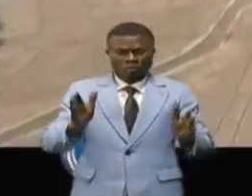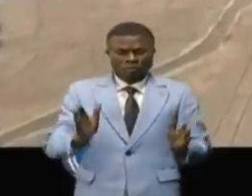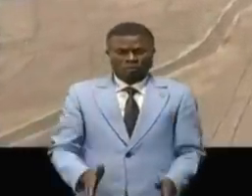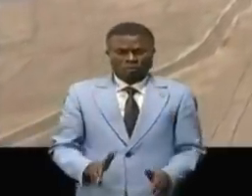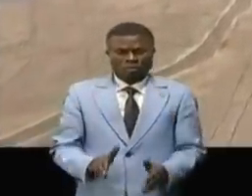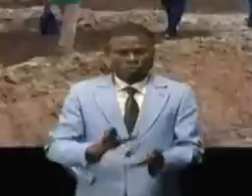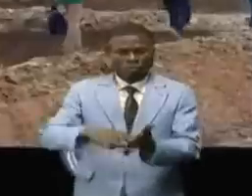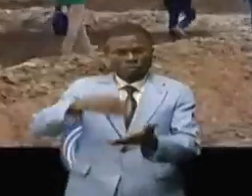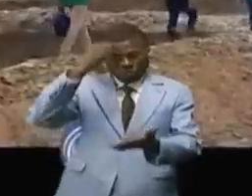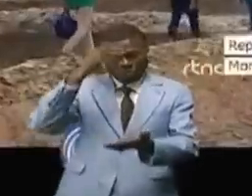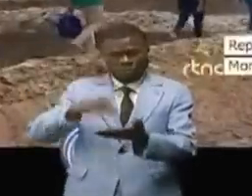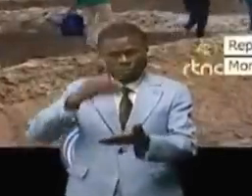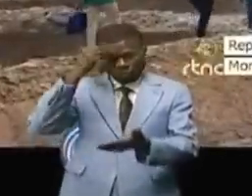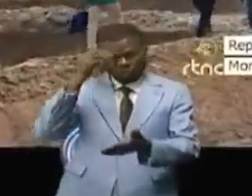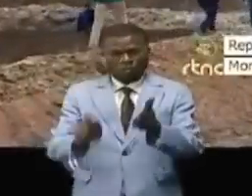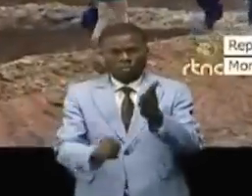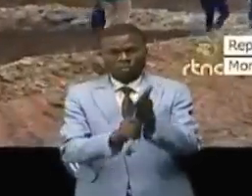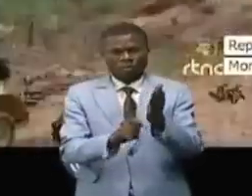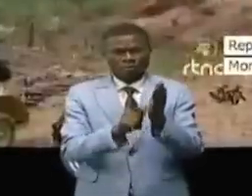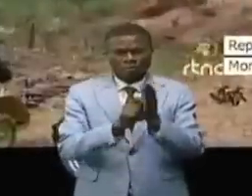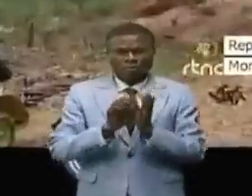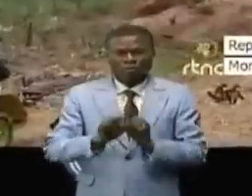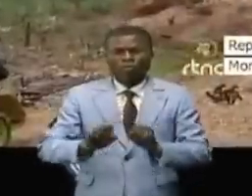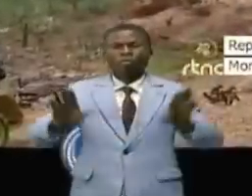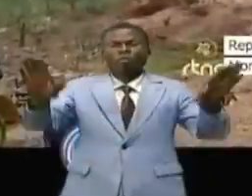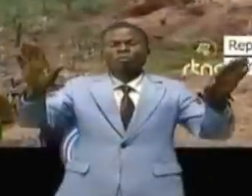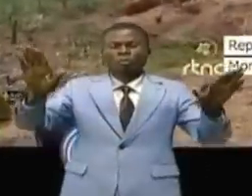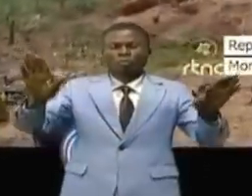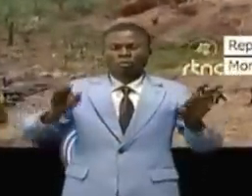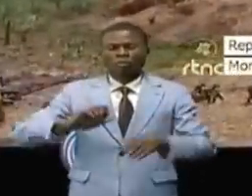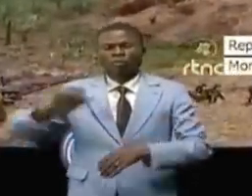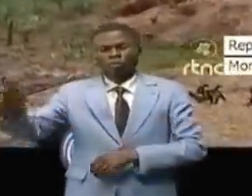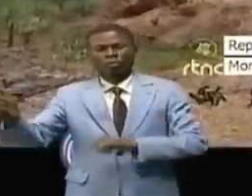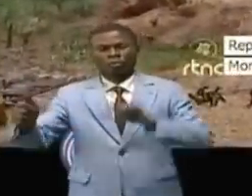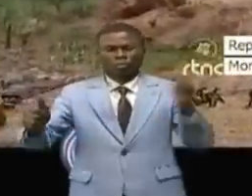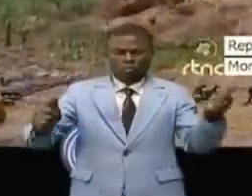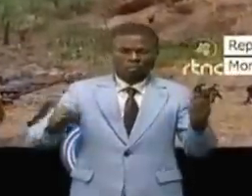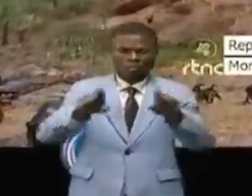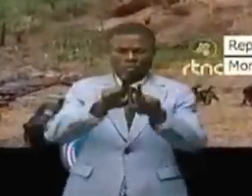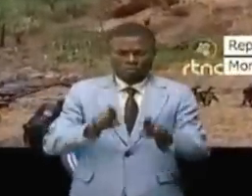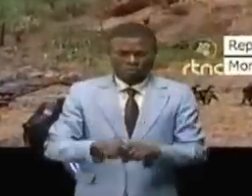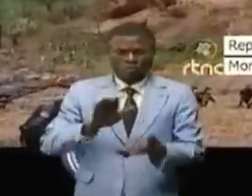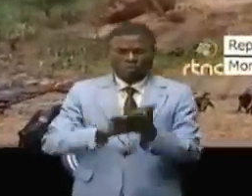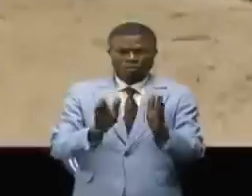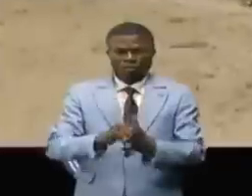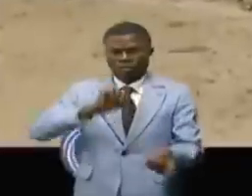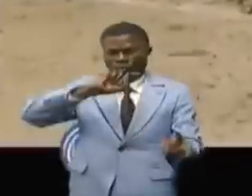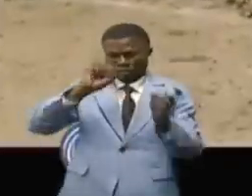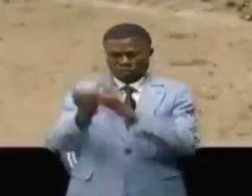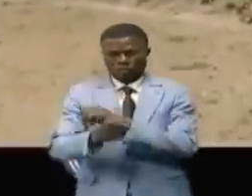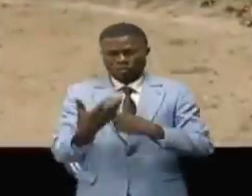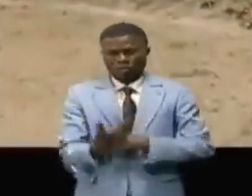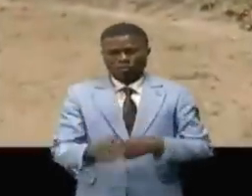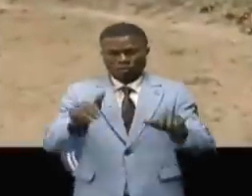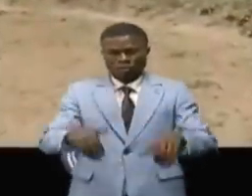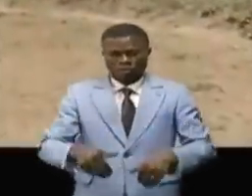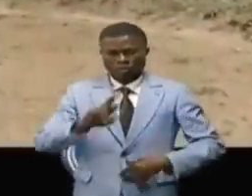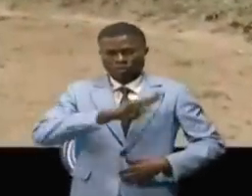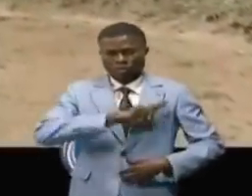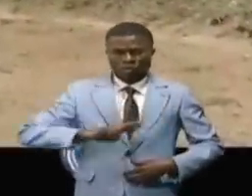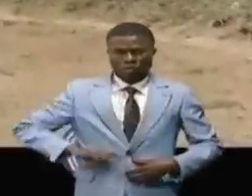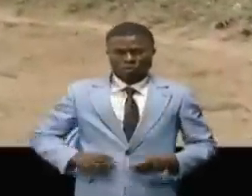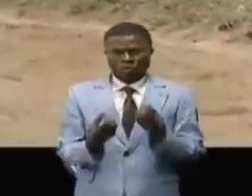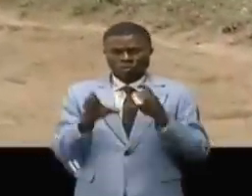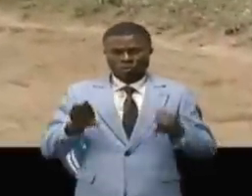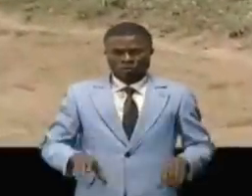disséminer ces technologies a prises dans leur provinces respectives et concrétiser la transformation agricole de la RD Congo